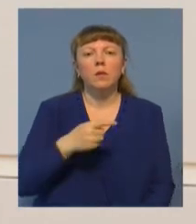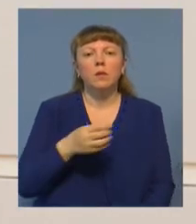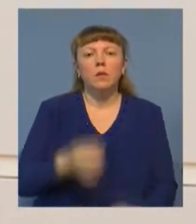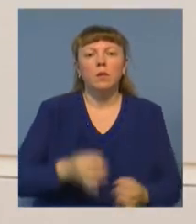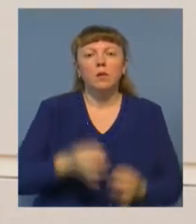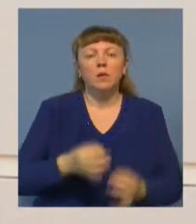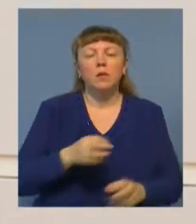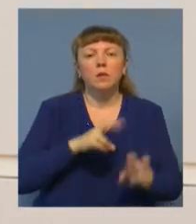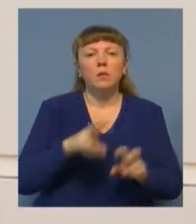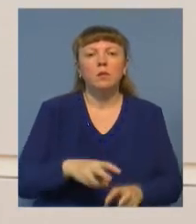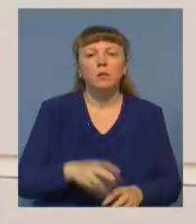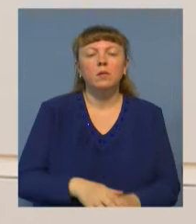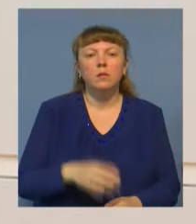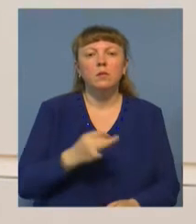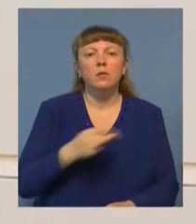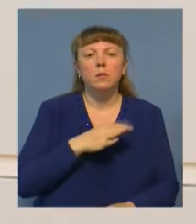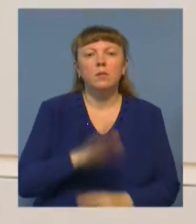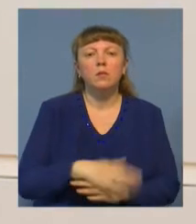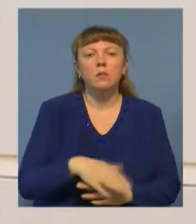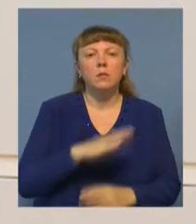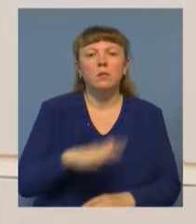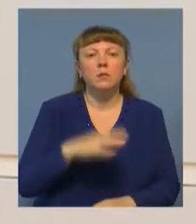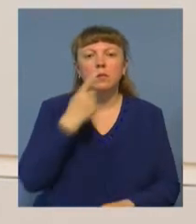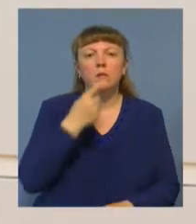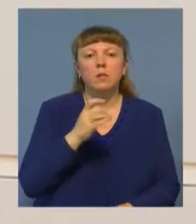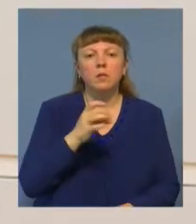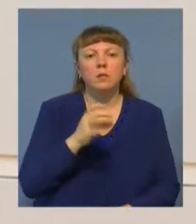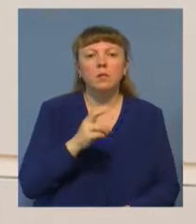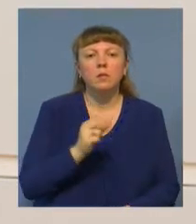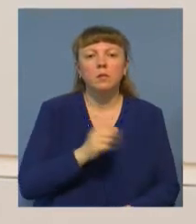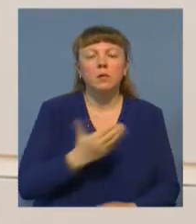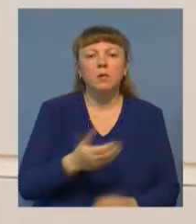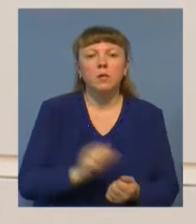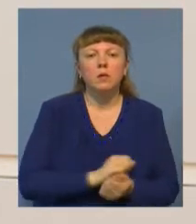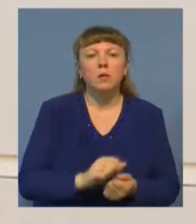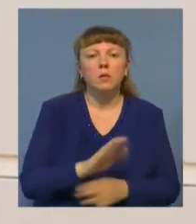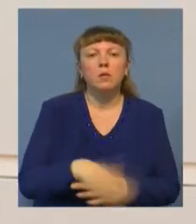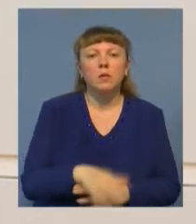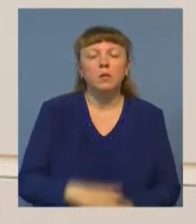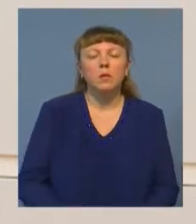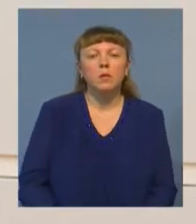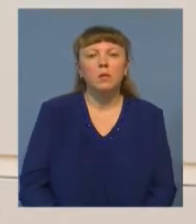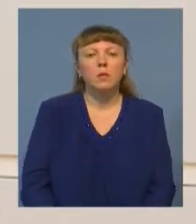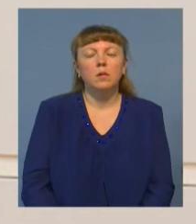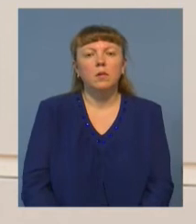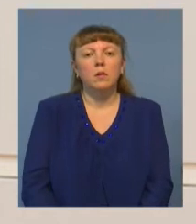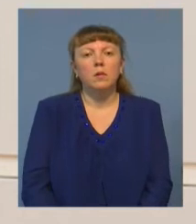судебном порядке рассматривается при наличии отказа органа РАГСа в выдаче данного документа. Да? То